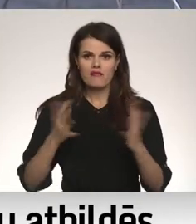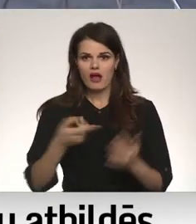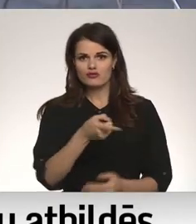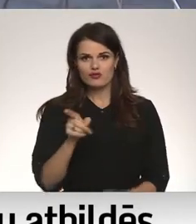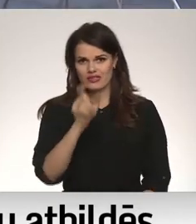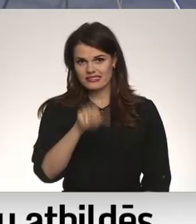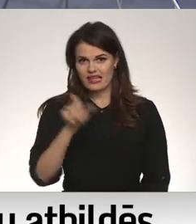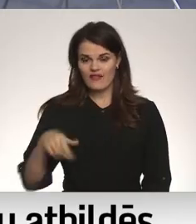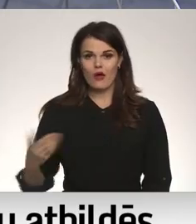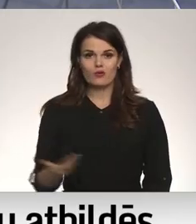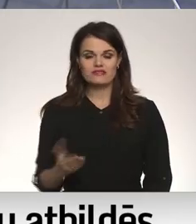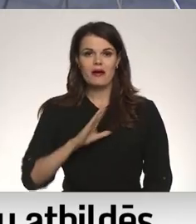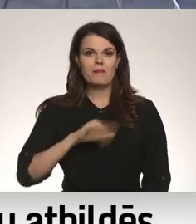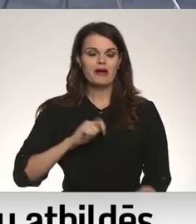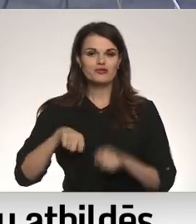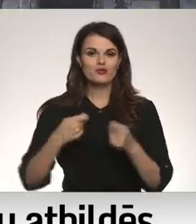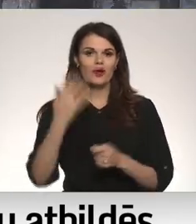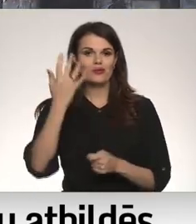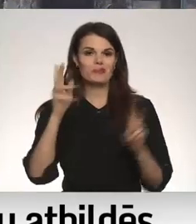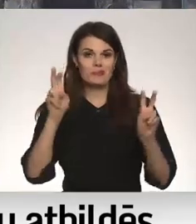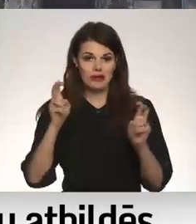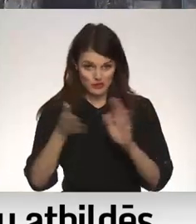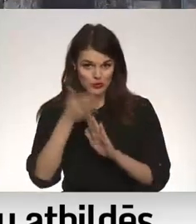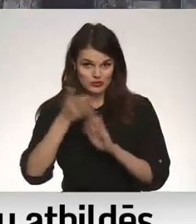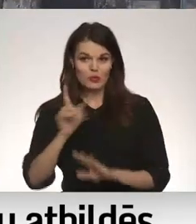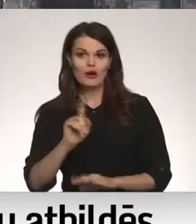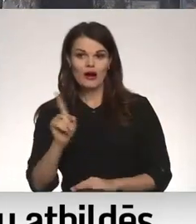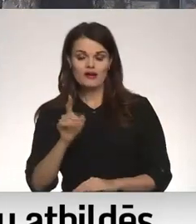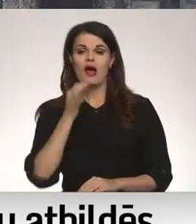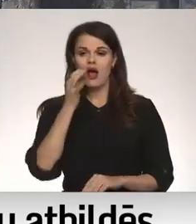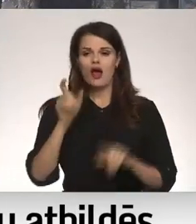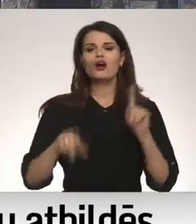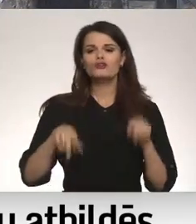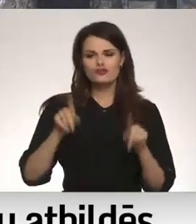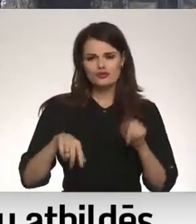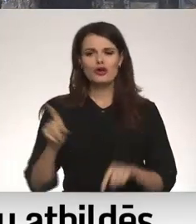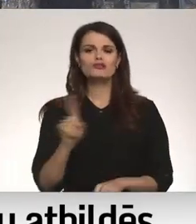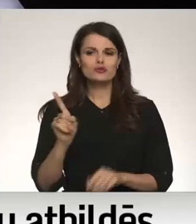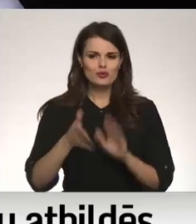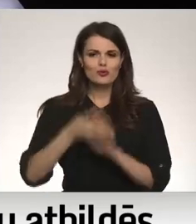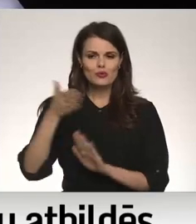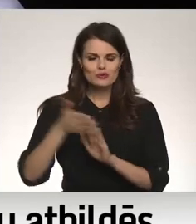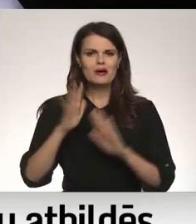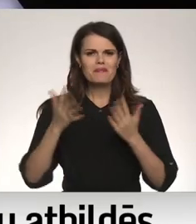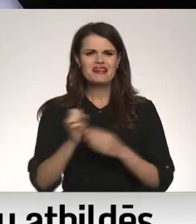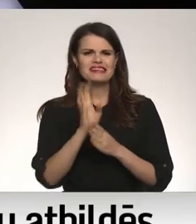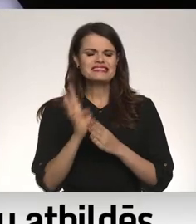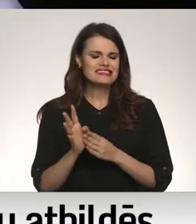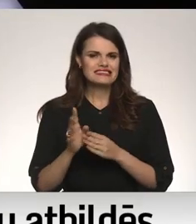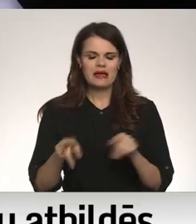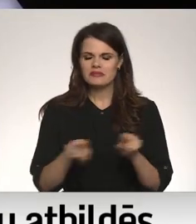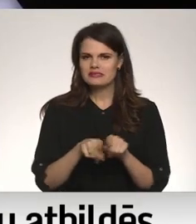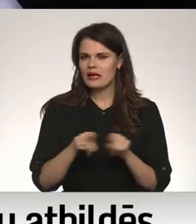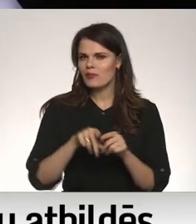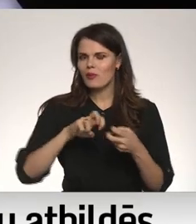cilvēku dzīve pēc dod 5 ir uzlabojusies, viņš atbild, ka kādai daļai noteikti, taču par sistēmiskām pārmaiņām runāt